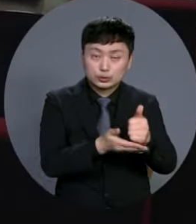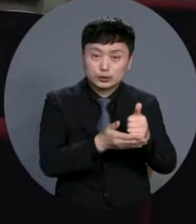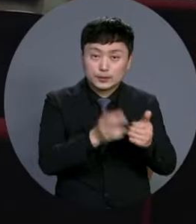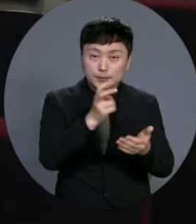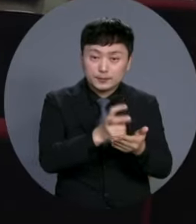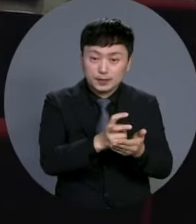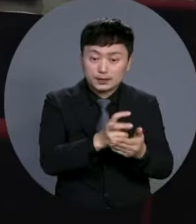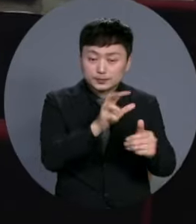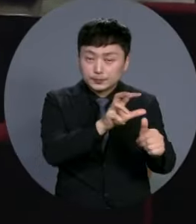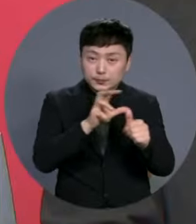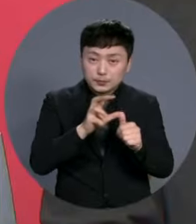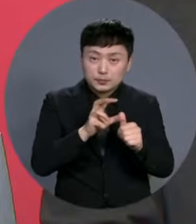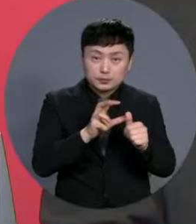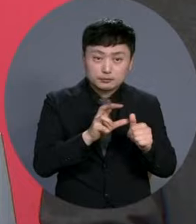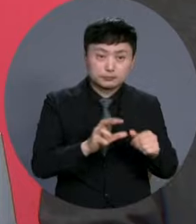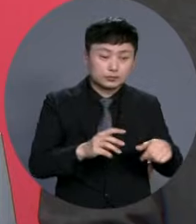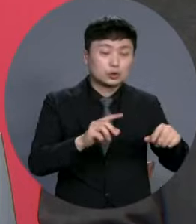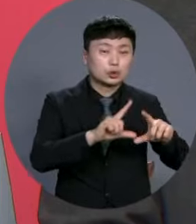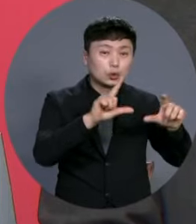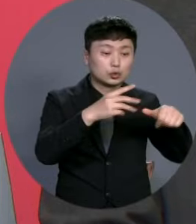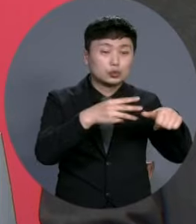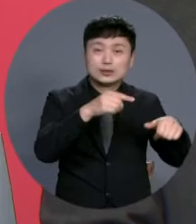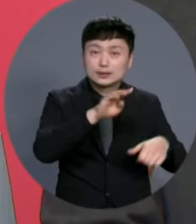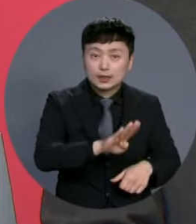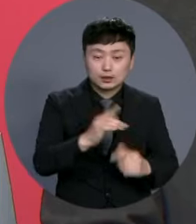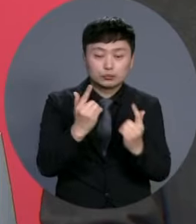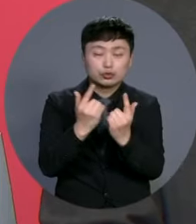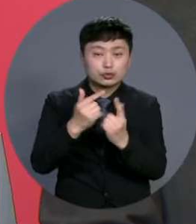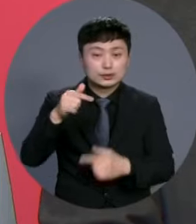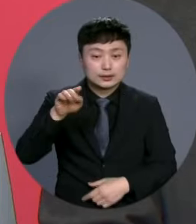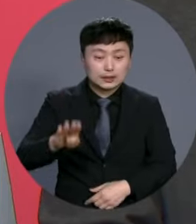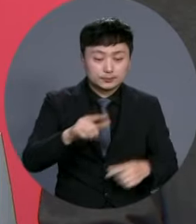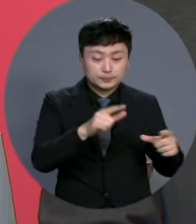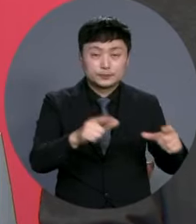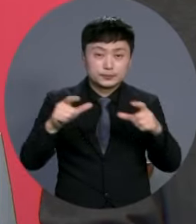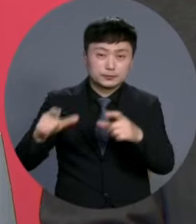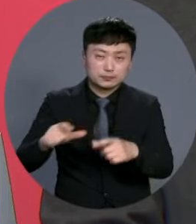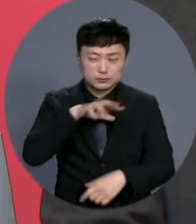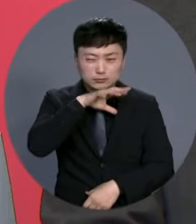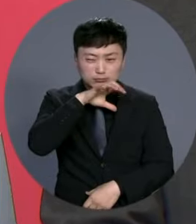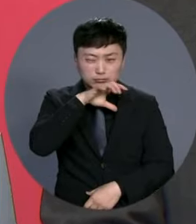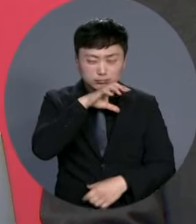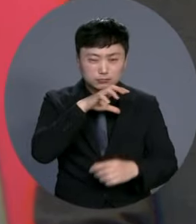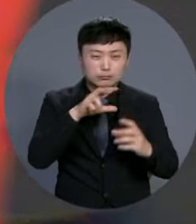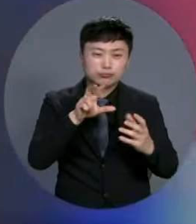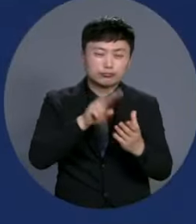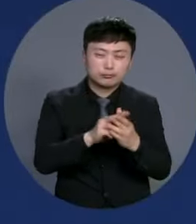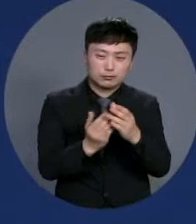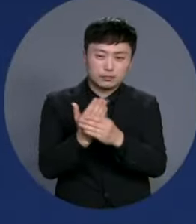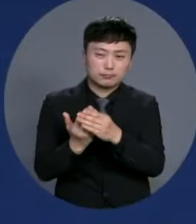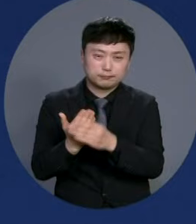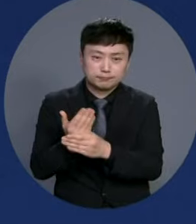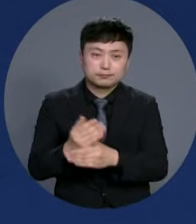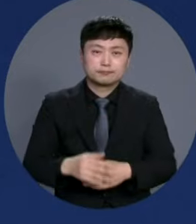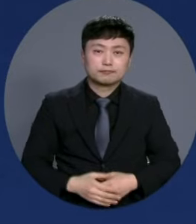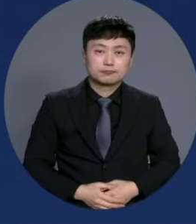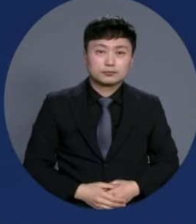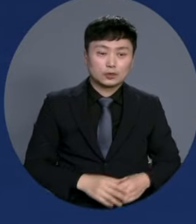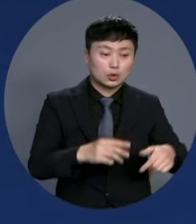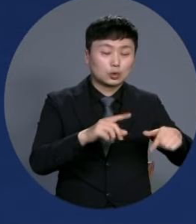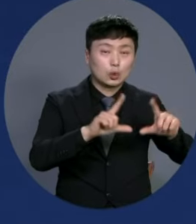후보자를 정하기로 한 동구 군위군 갑과 북구 갑 선거구에서도 불만이 터져나오고 있습니다. 동구